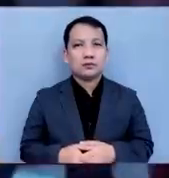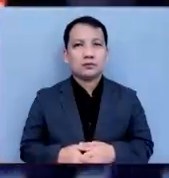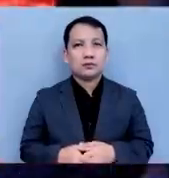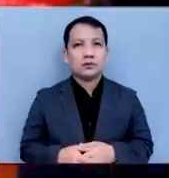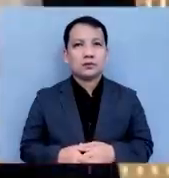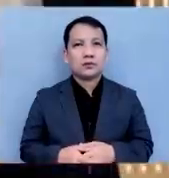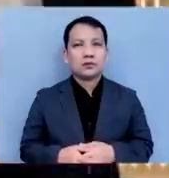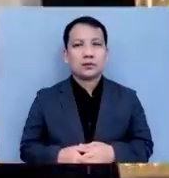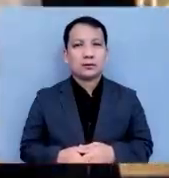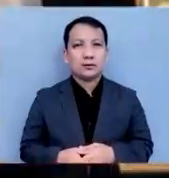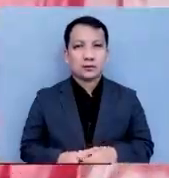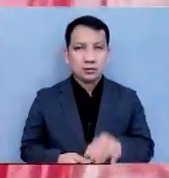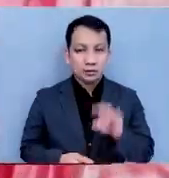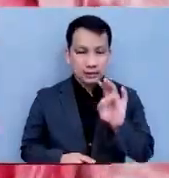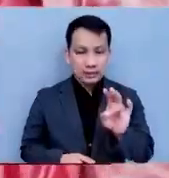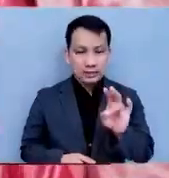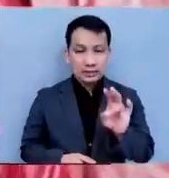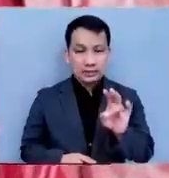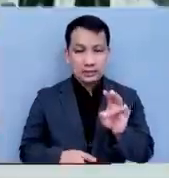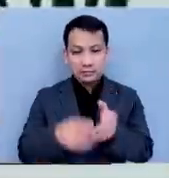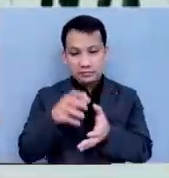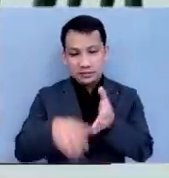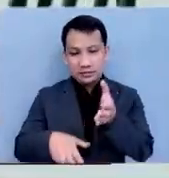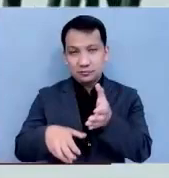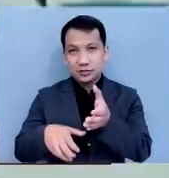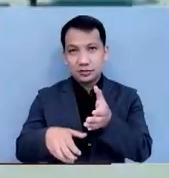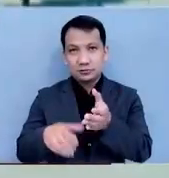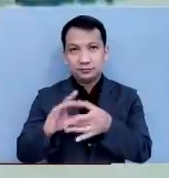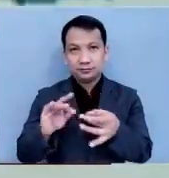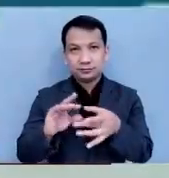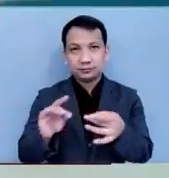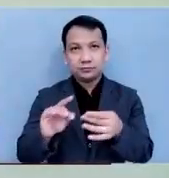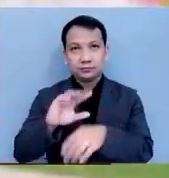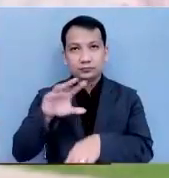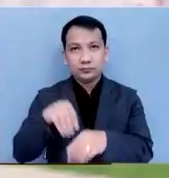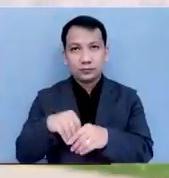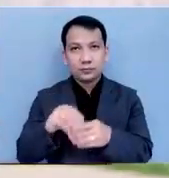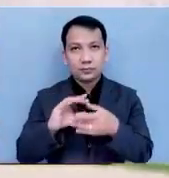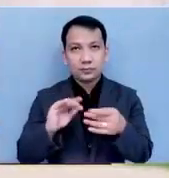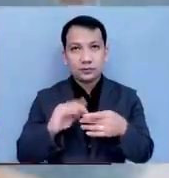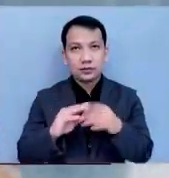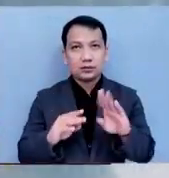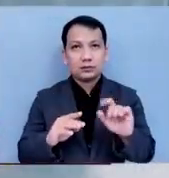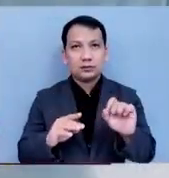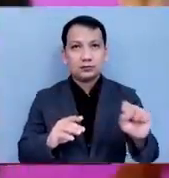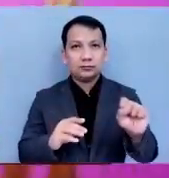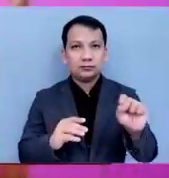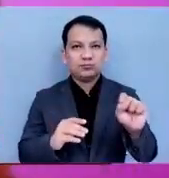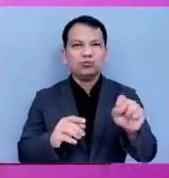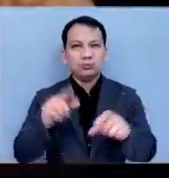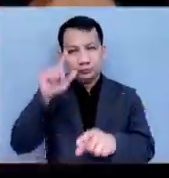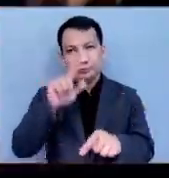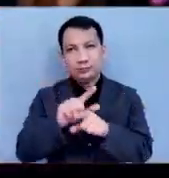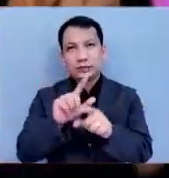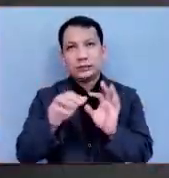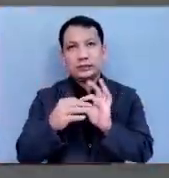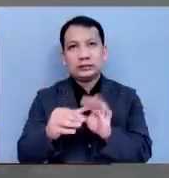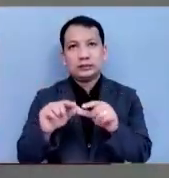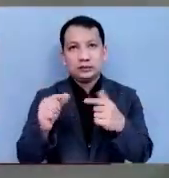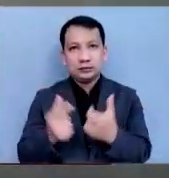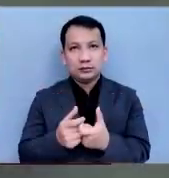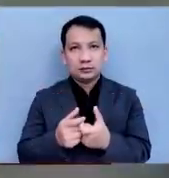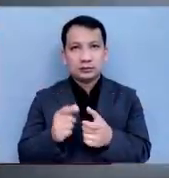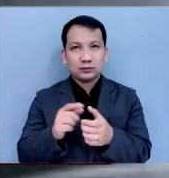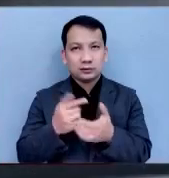May 7 chapters ang Beyond the Story, tampok din sa libro ang kwento ng BTS with their loyal ARMY. Mabibili